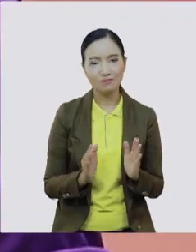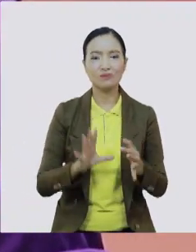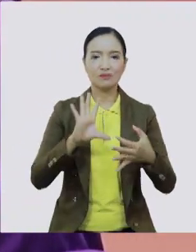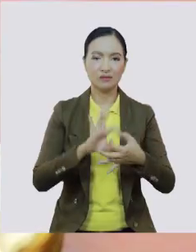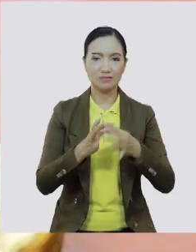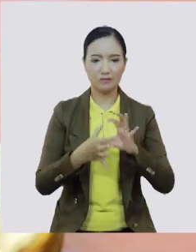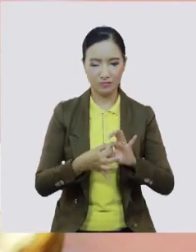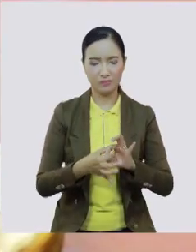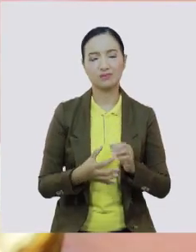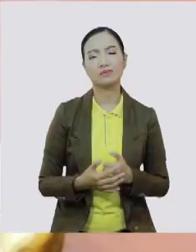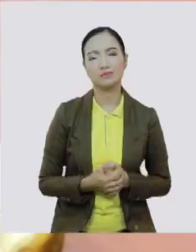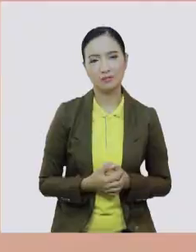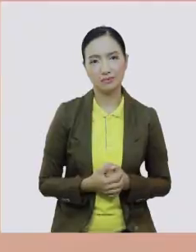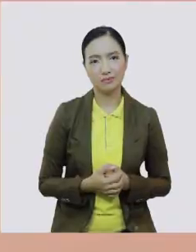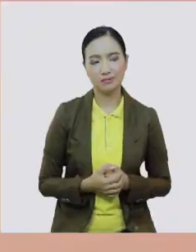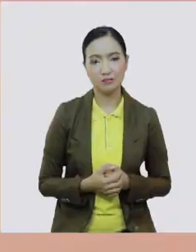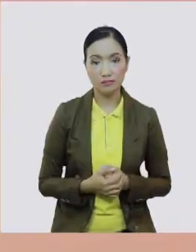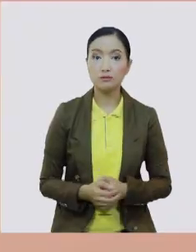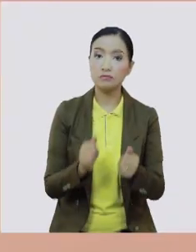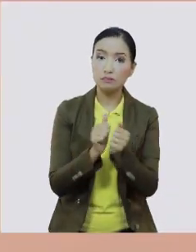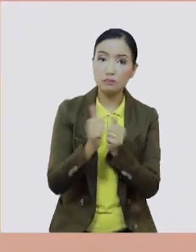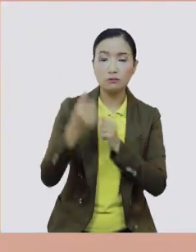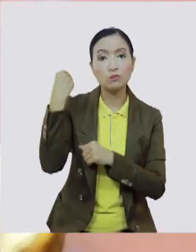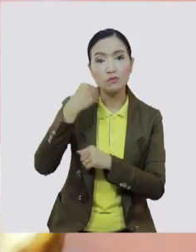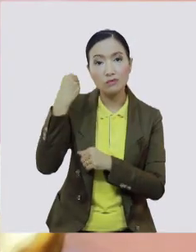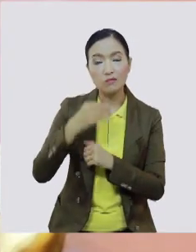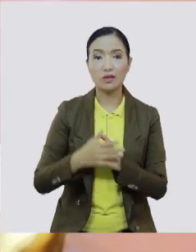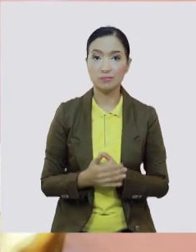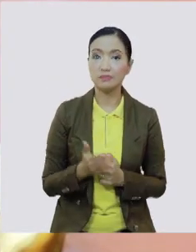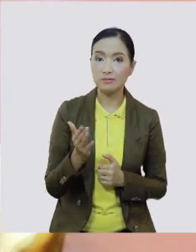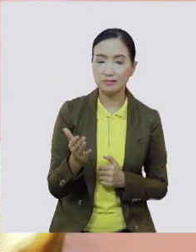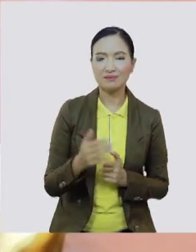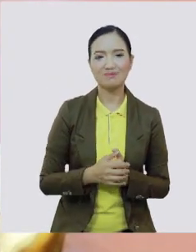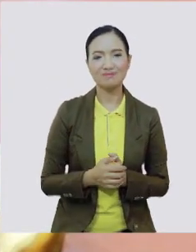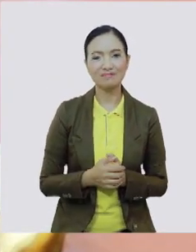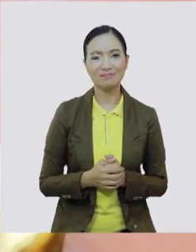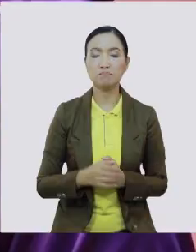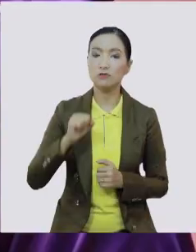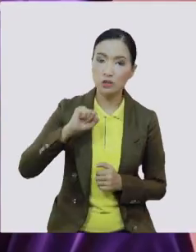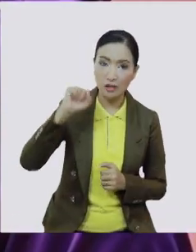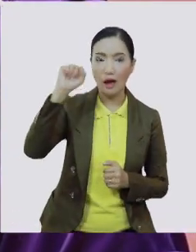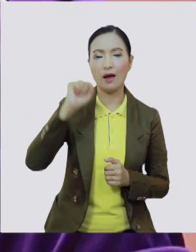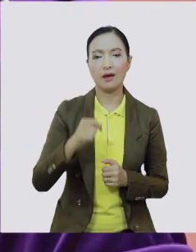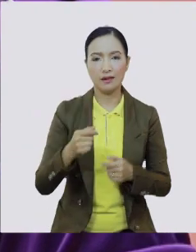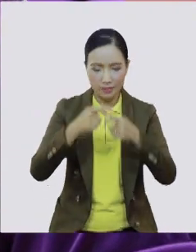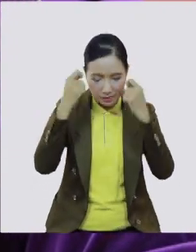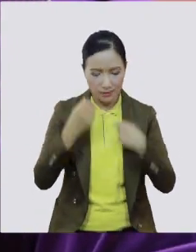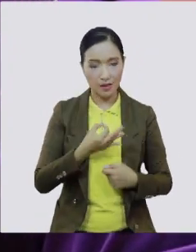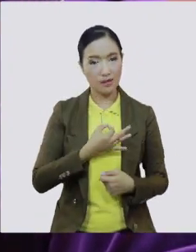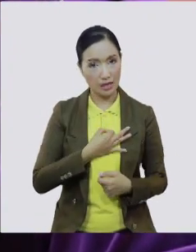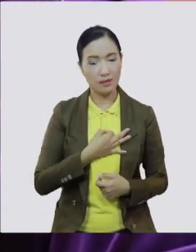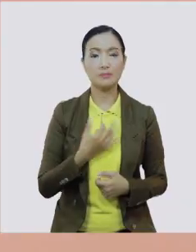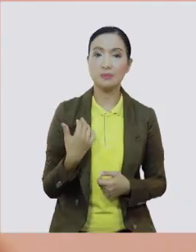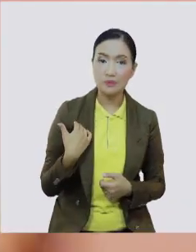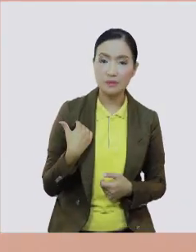งนี้ด้วยซ้ำ แล้วถามว่าในการแข่งขันแต่ละครั้งเนี่ยทราบว่าเราก็ได้รับชัยชนะได้รับเหรียญรางวัลกลับม